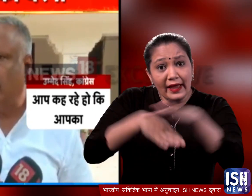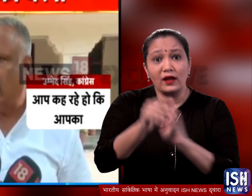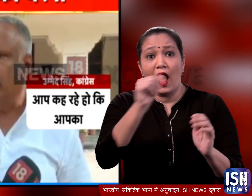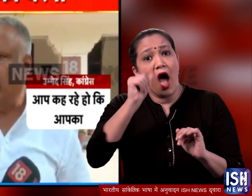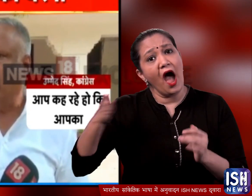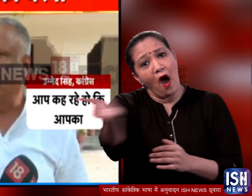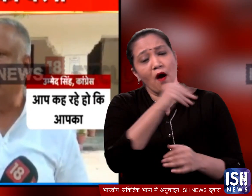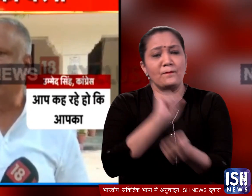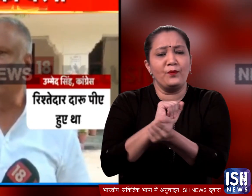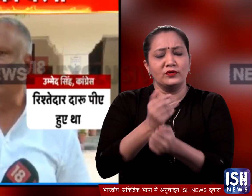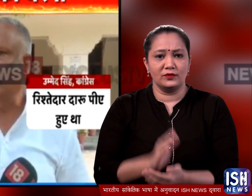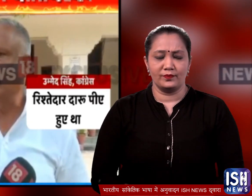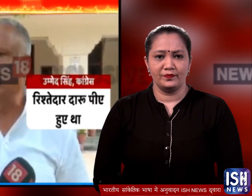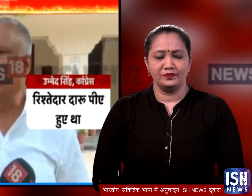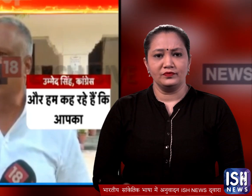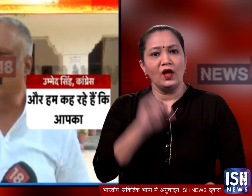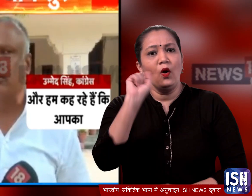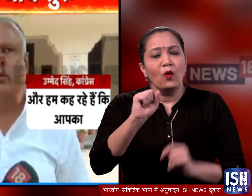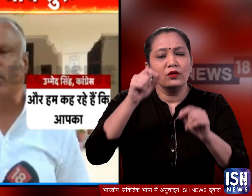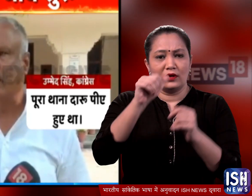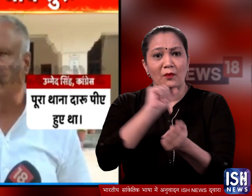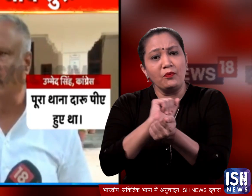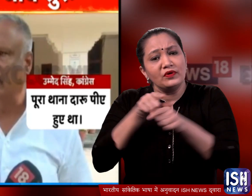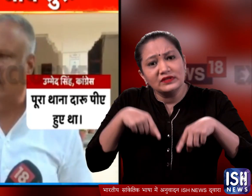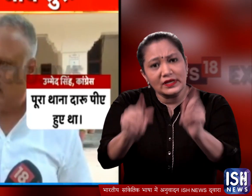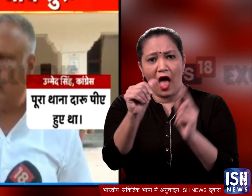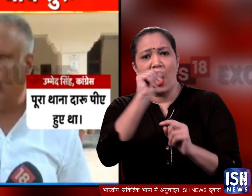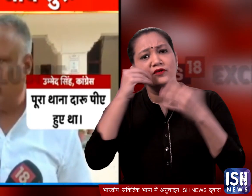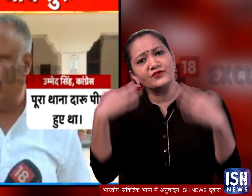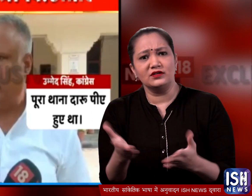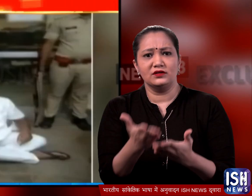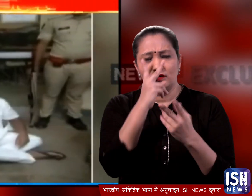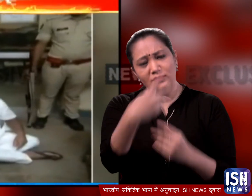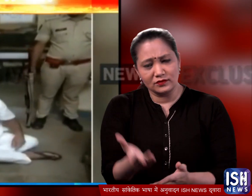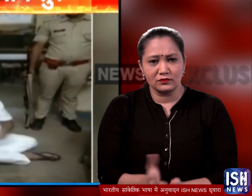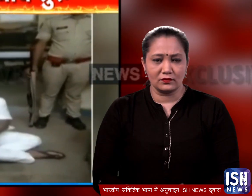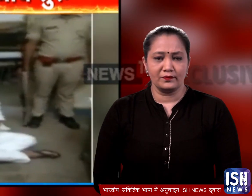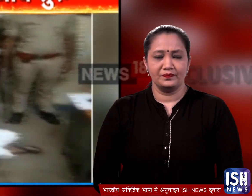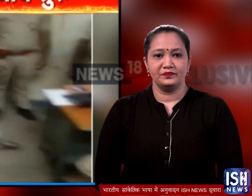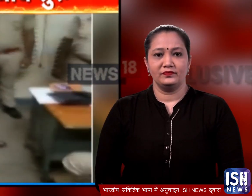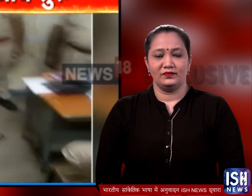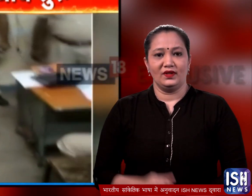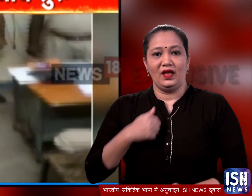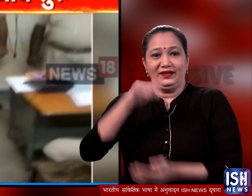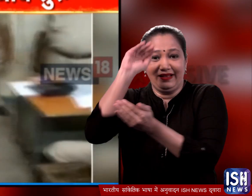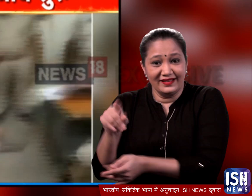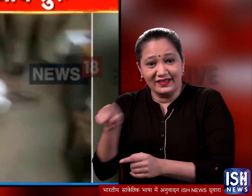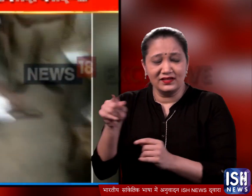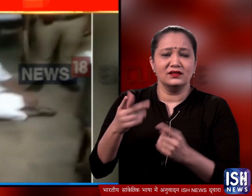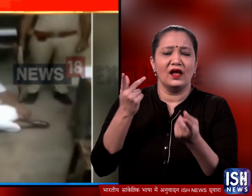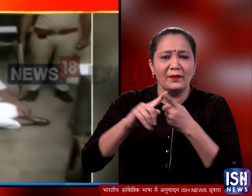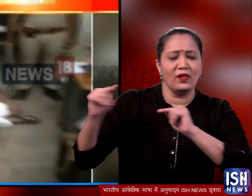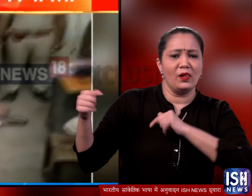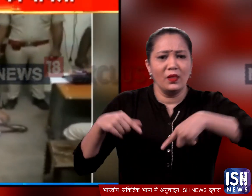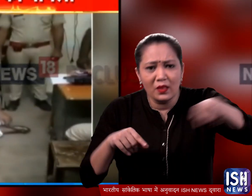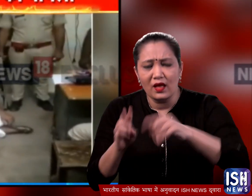रखी थी। आप कह रहे हो कि आपका रिश्तेदार दारू पिया होता, हम कह रहे हैं आपका पूरा थाना दारू पिया होता। भतीजे के मामले को लेकर थाने और अधिकारियों के